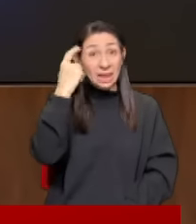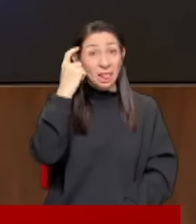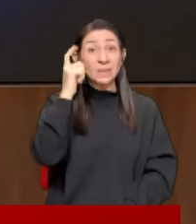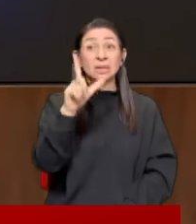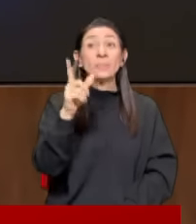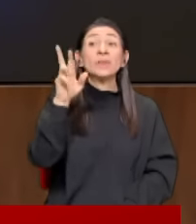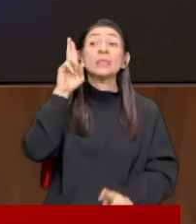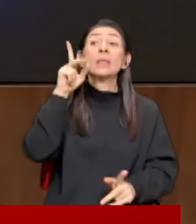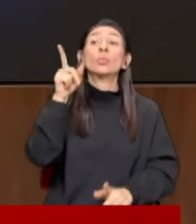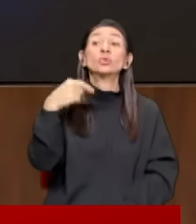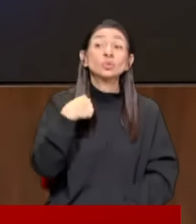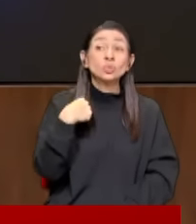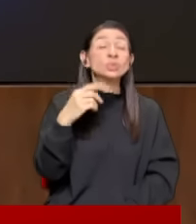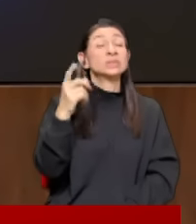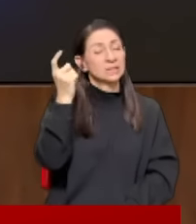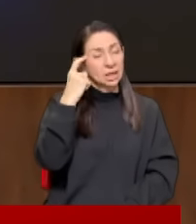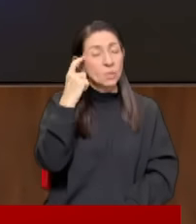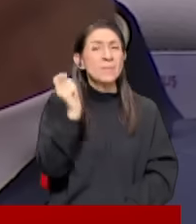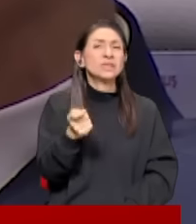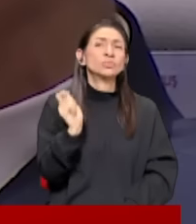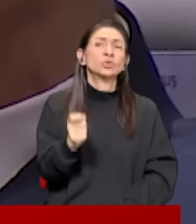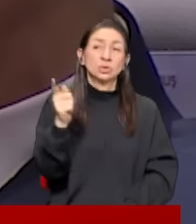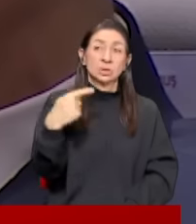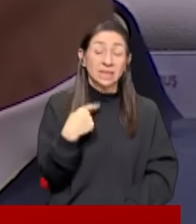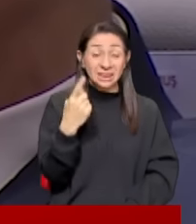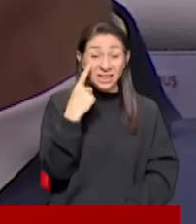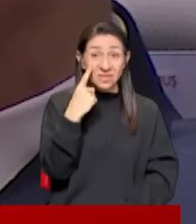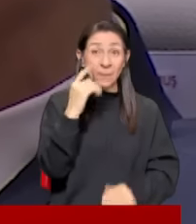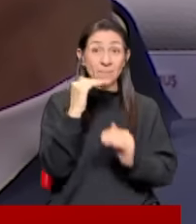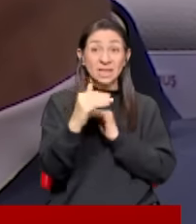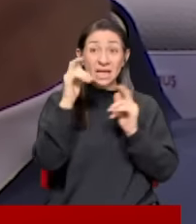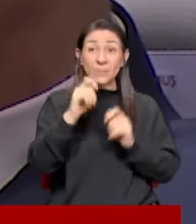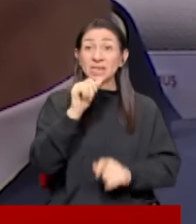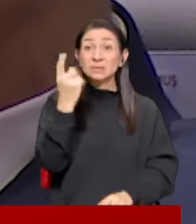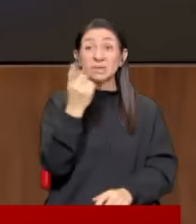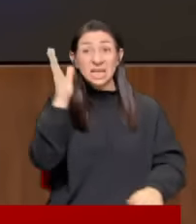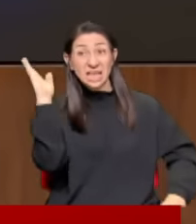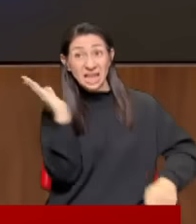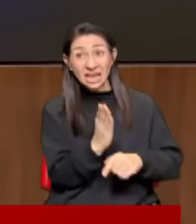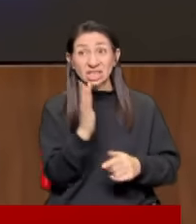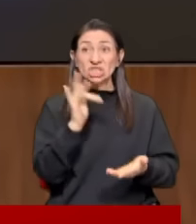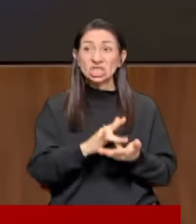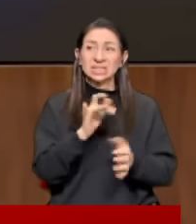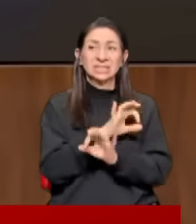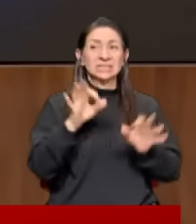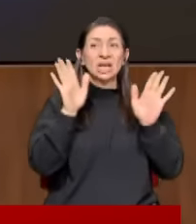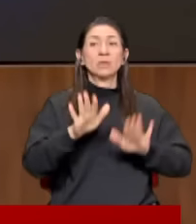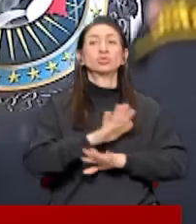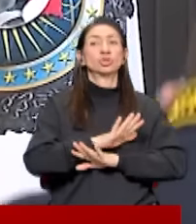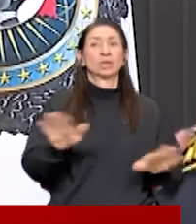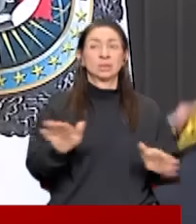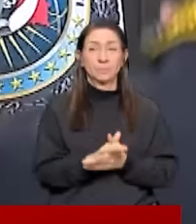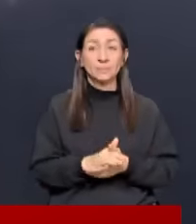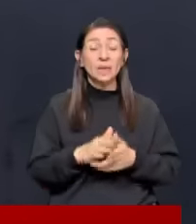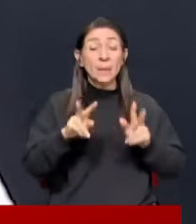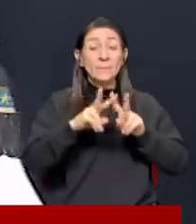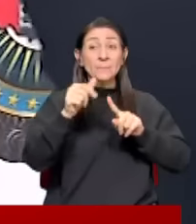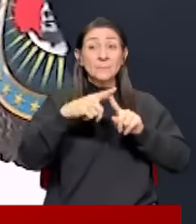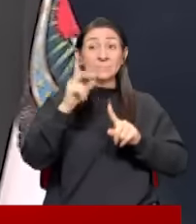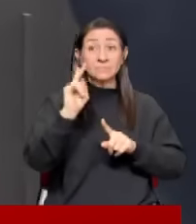Hala tanıyamadınız ama tanımaya mahkumsunuz. Devlete ve millete yapılan hiçbir ihanet cezasız kalmayacaktır. Milli